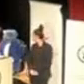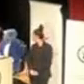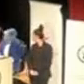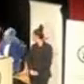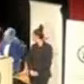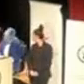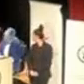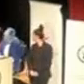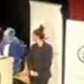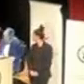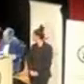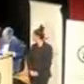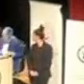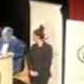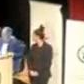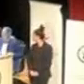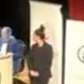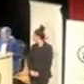Yaparsam.